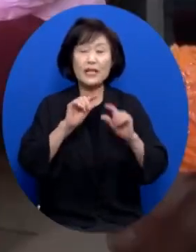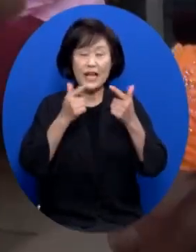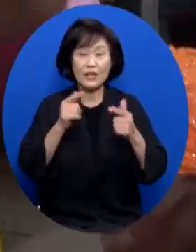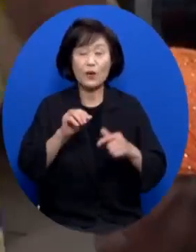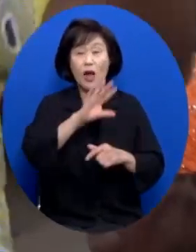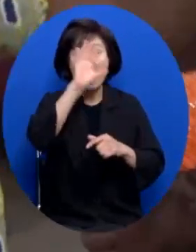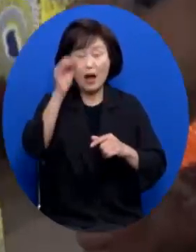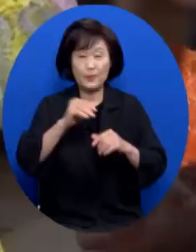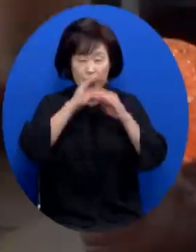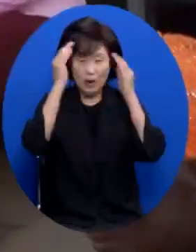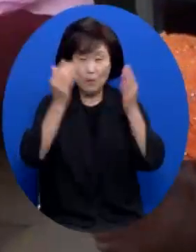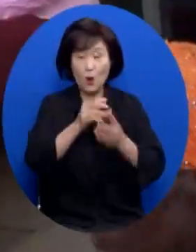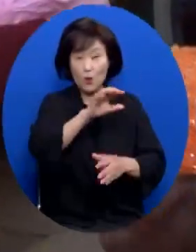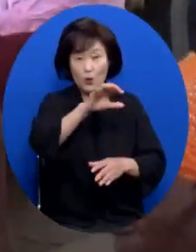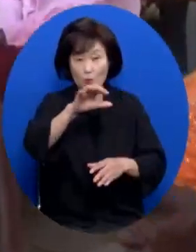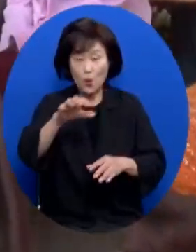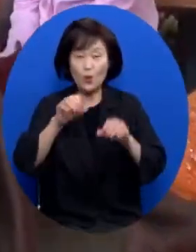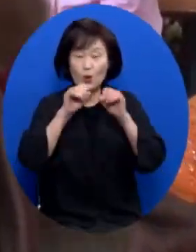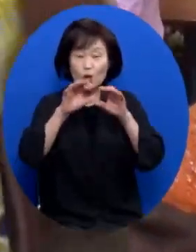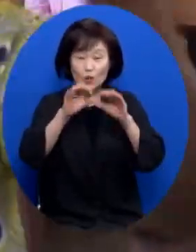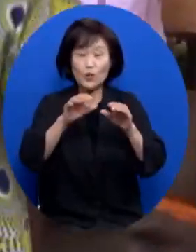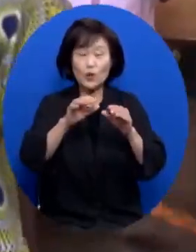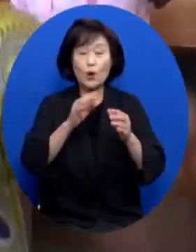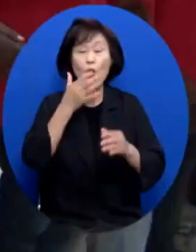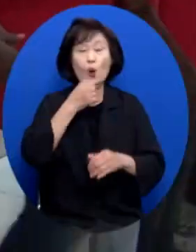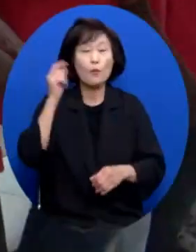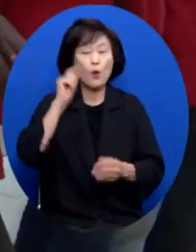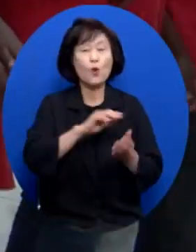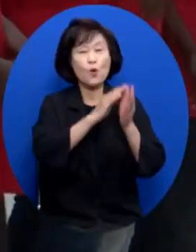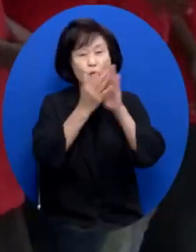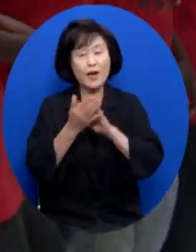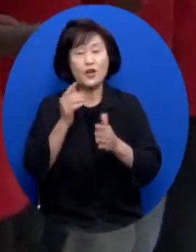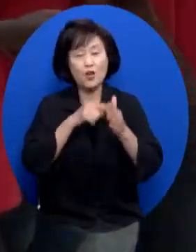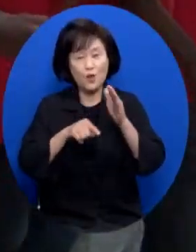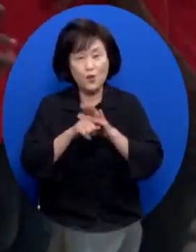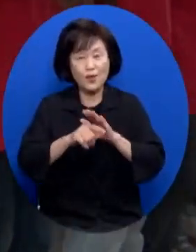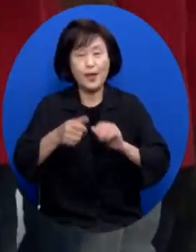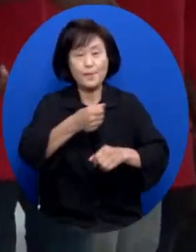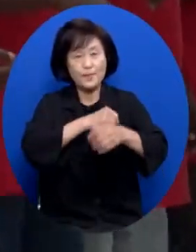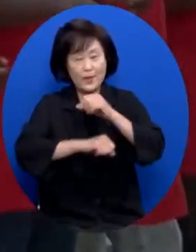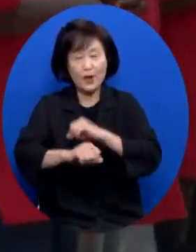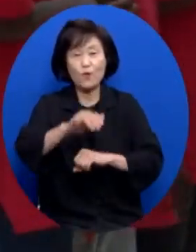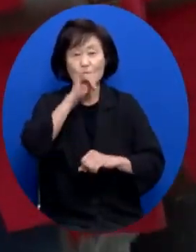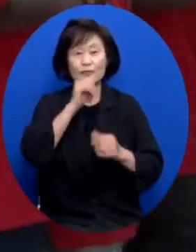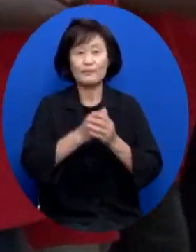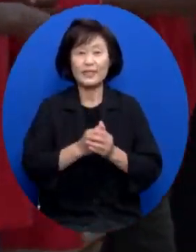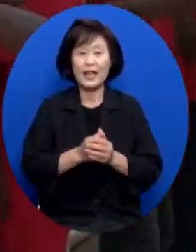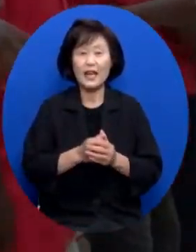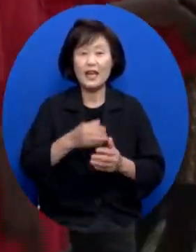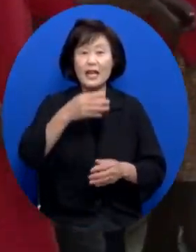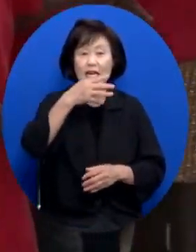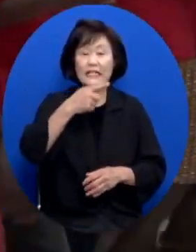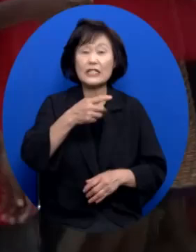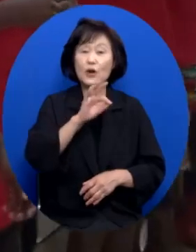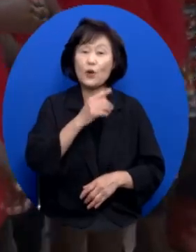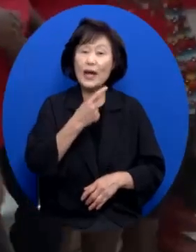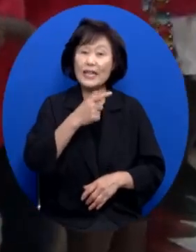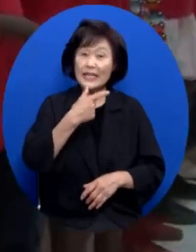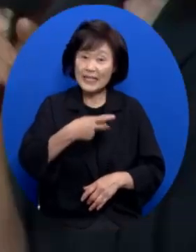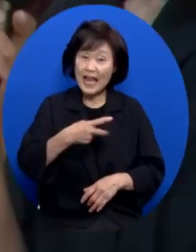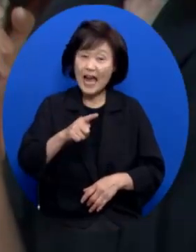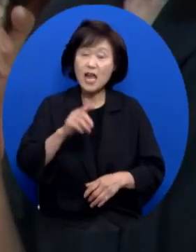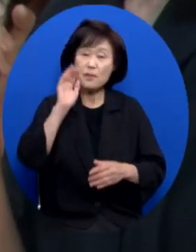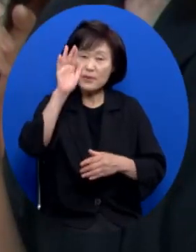교육 선교에 더욱 박차를 가할 계획입니다. 르완다의 미래도 교육에 달려